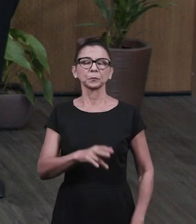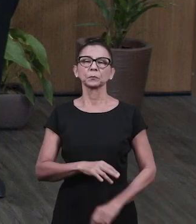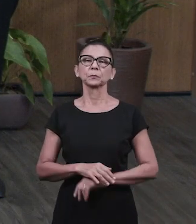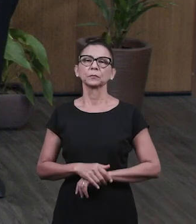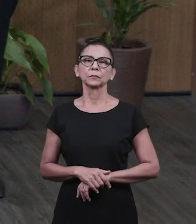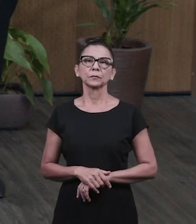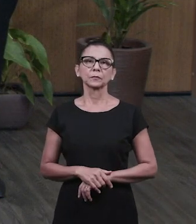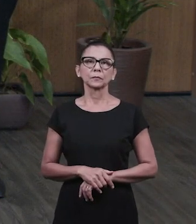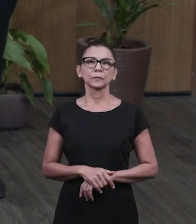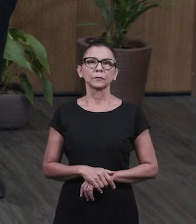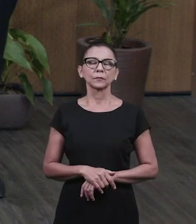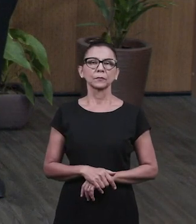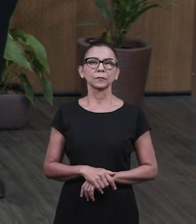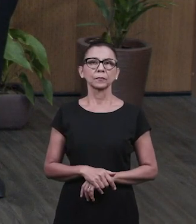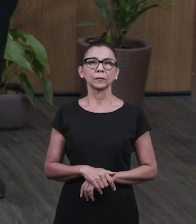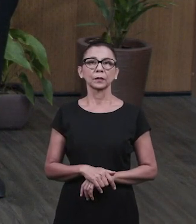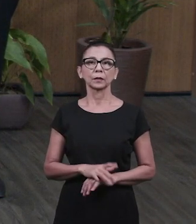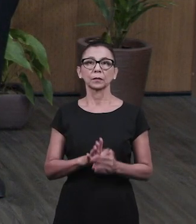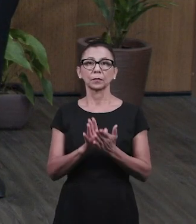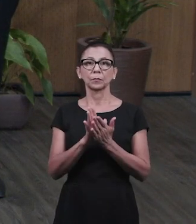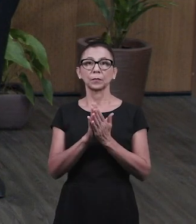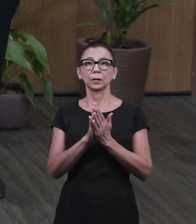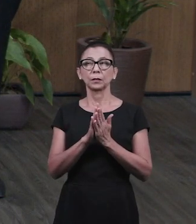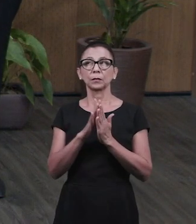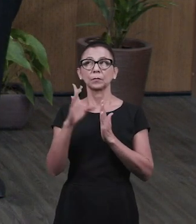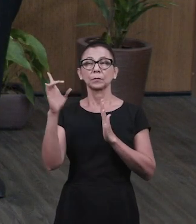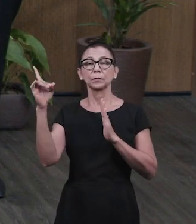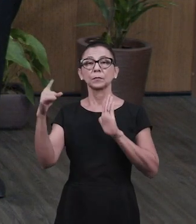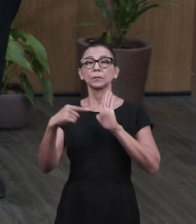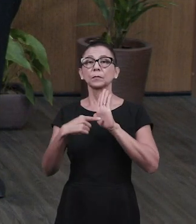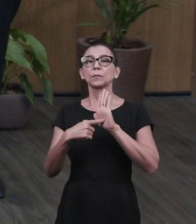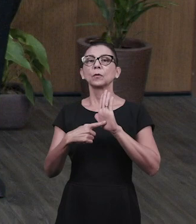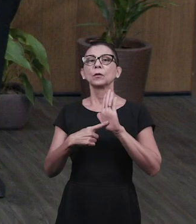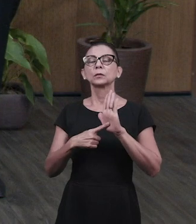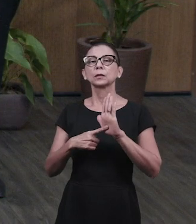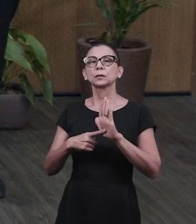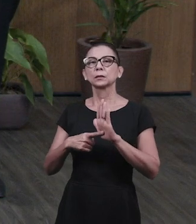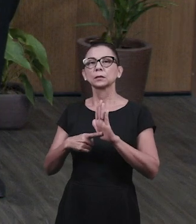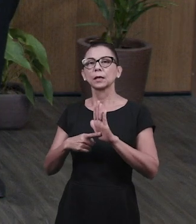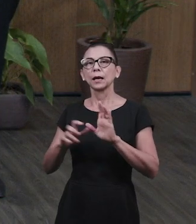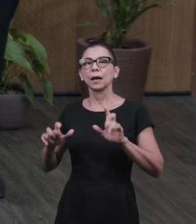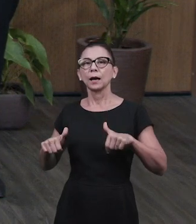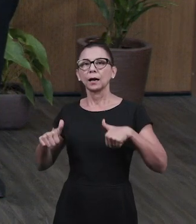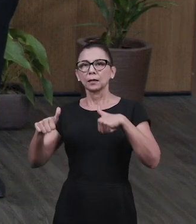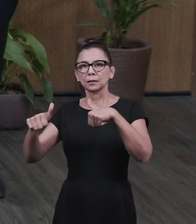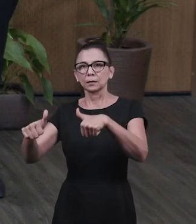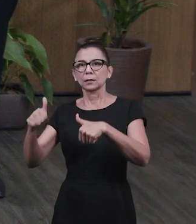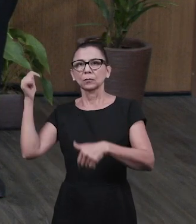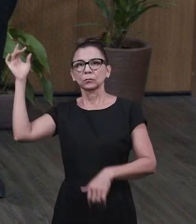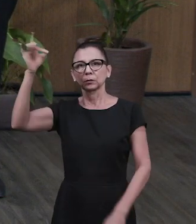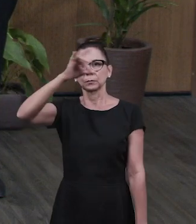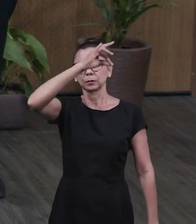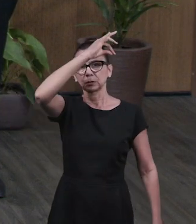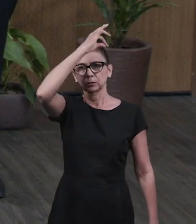exactement cela. Le gouvernement du Saint-Esprit dans la vie de